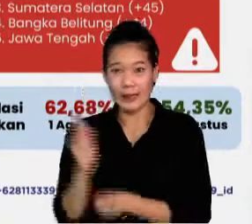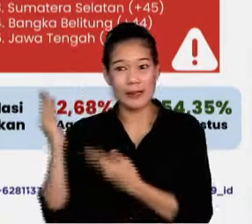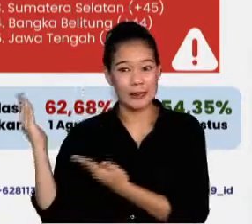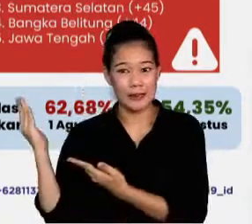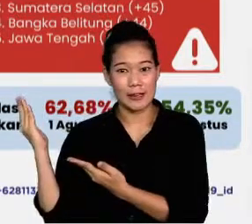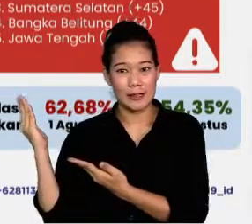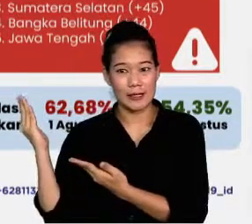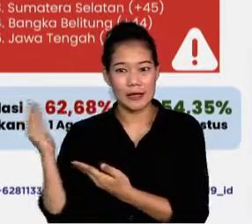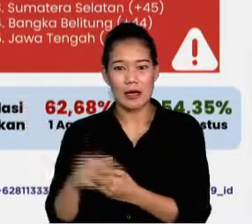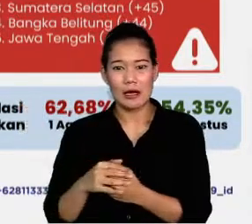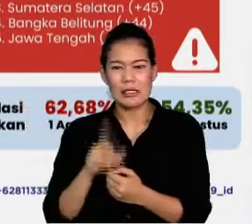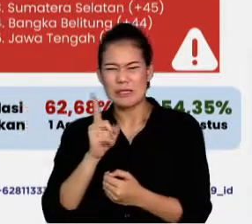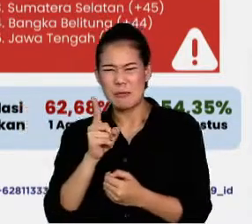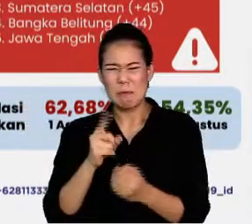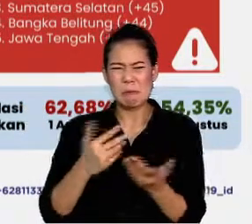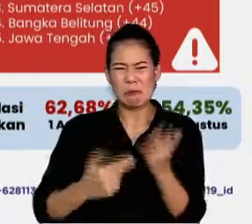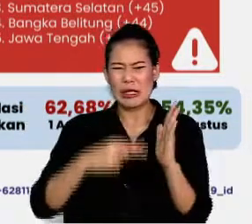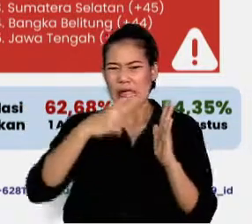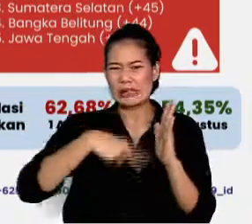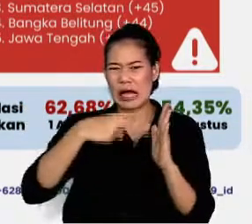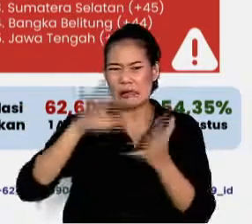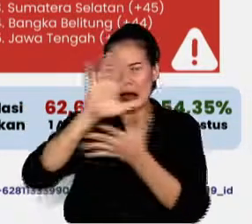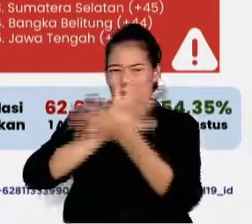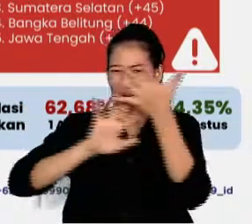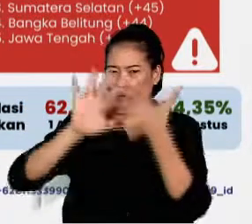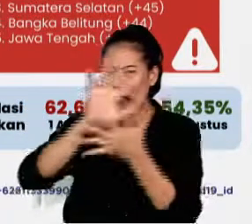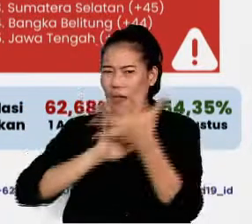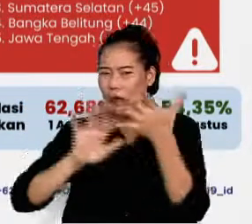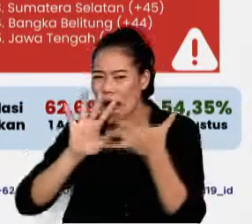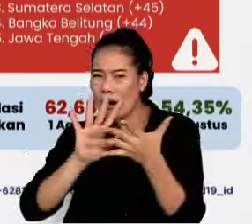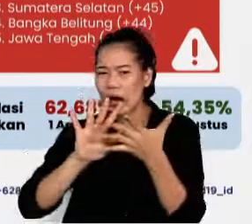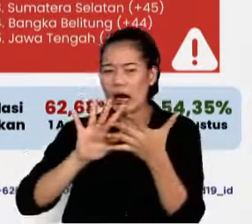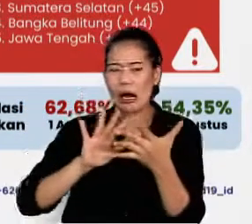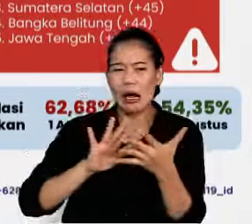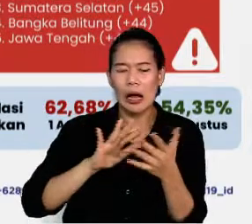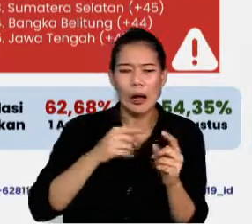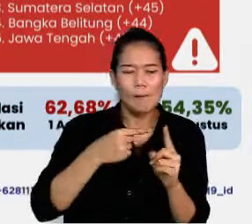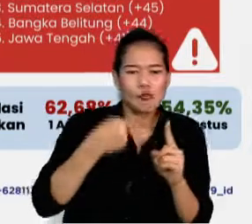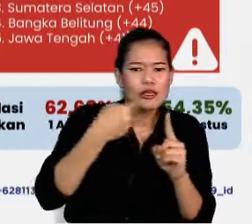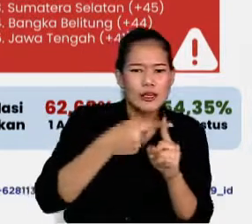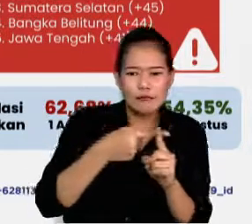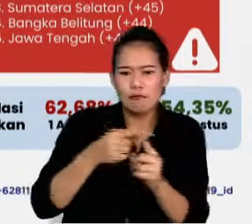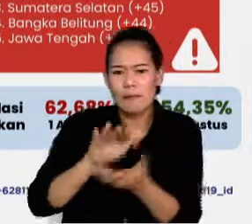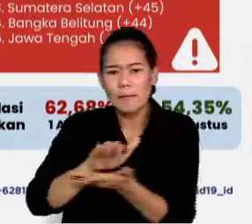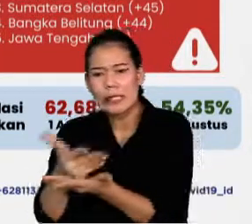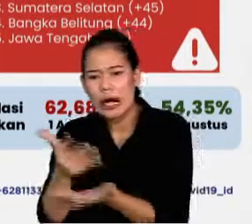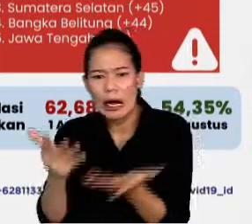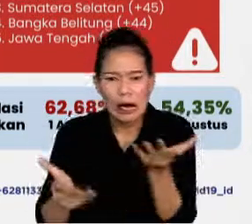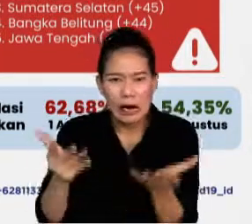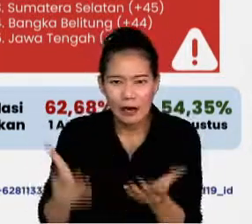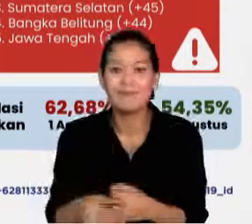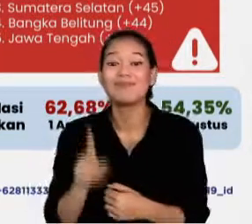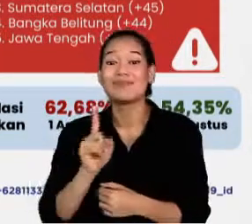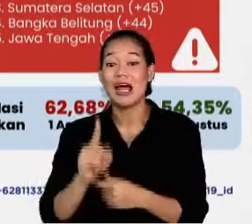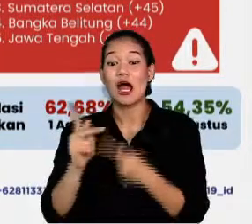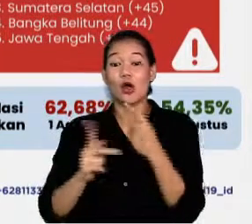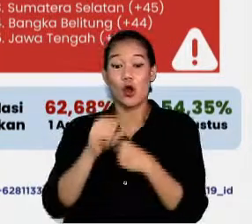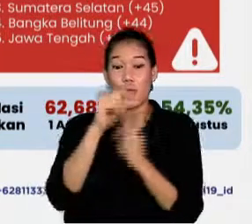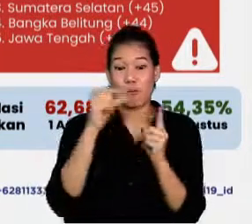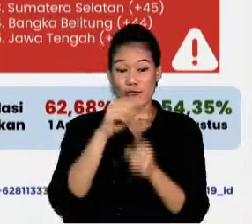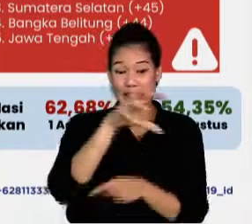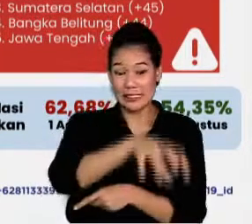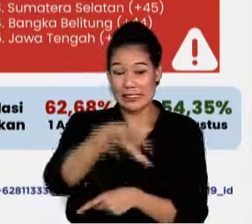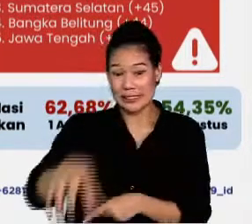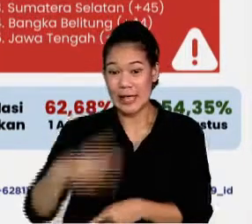agar tidak bias karena terpengaruh naik atau turunnya kasus positif Sedangkan untuk melihat kematian di tingkat